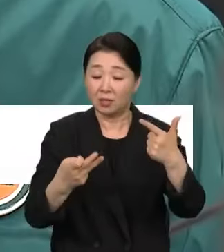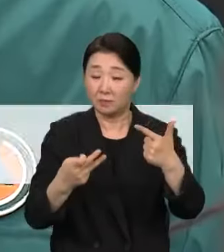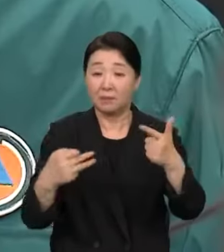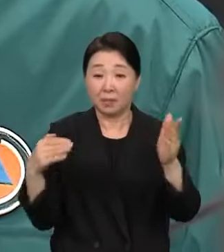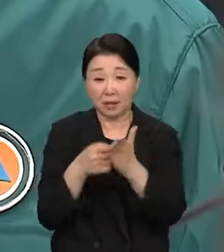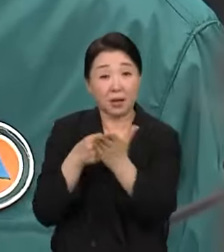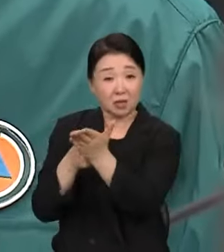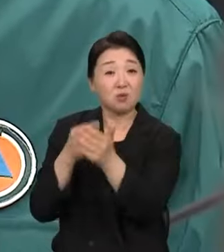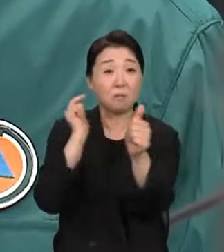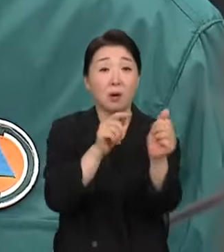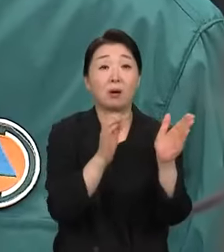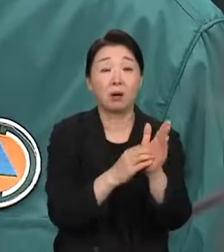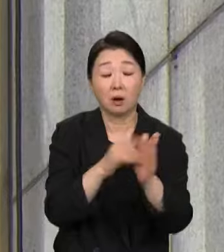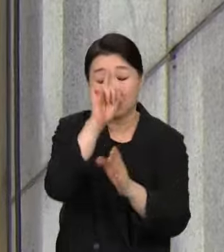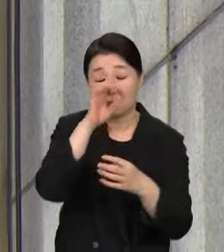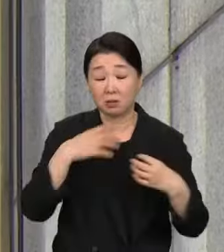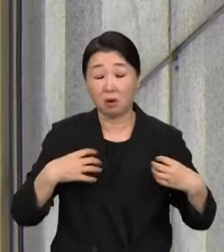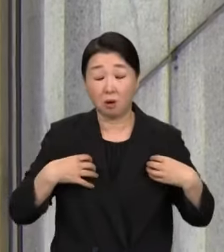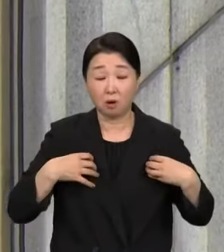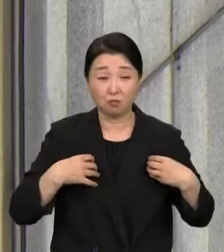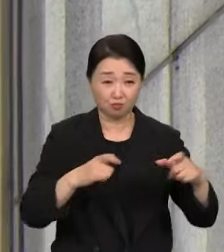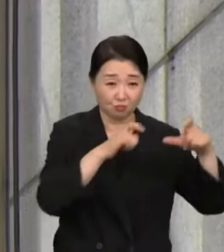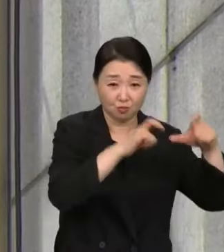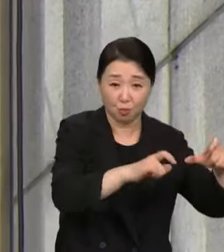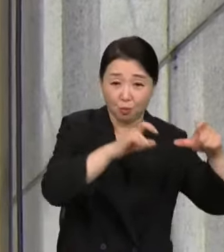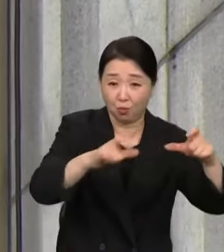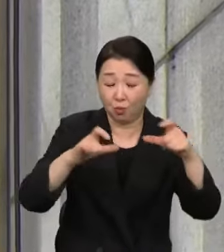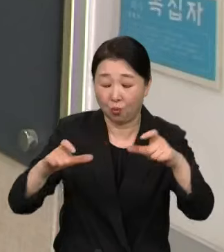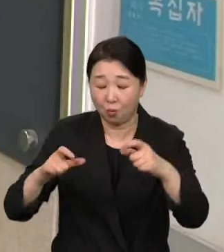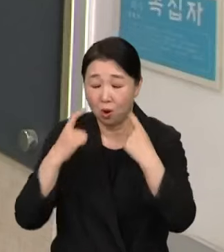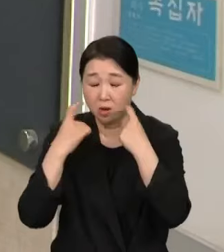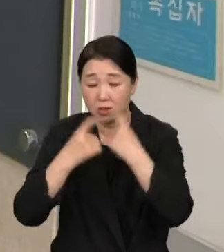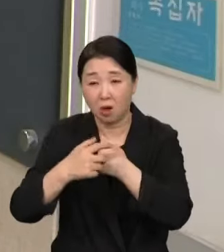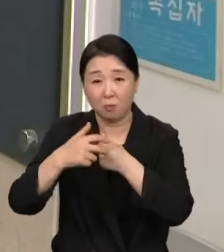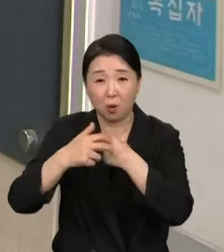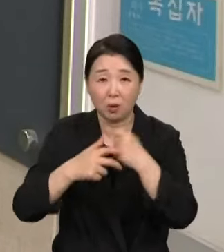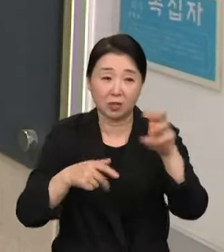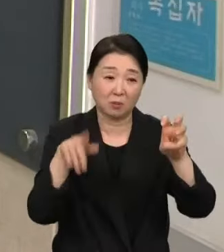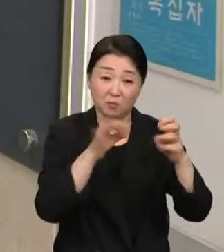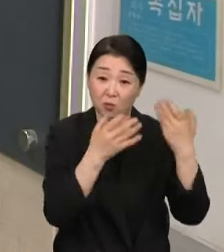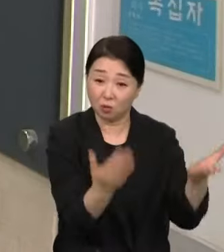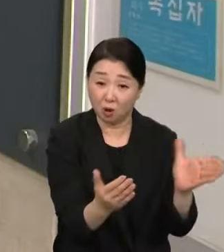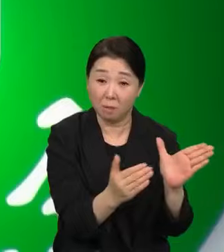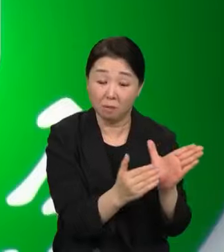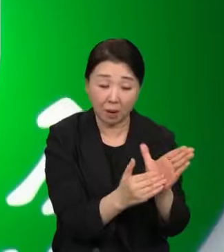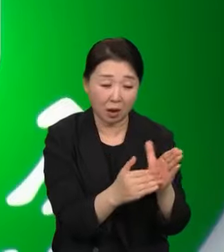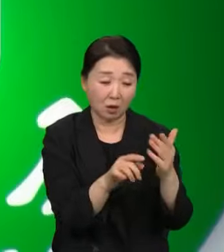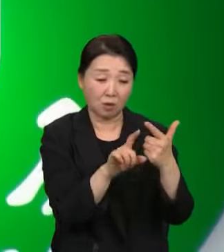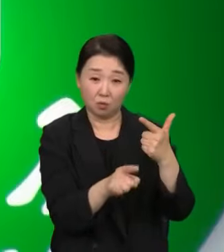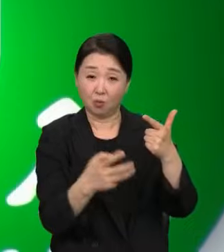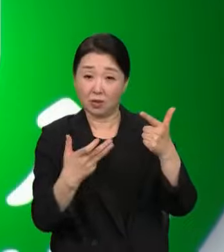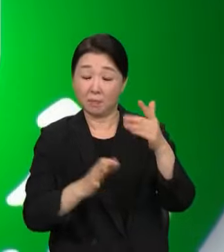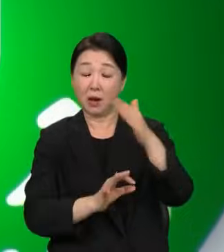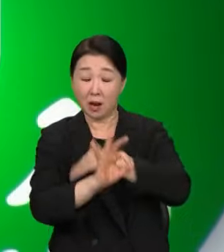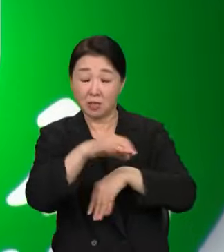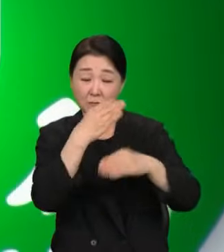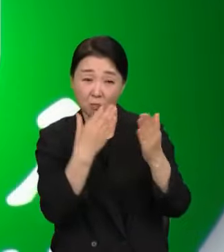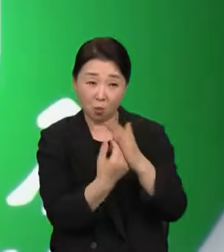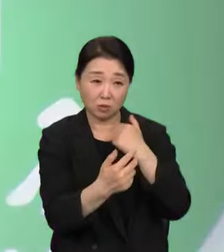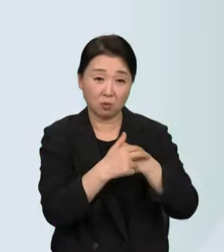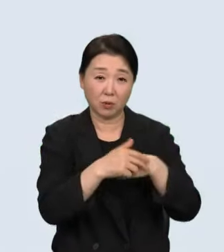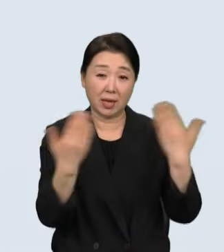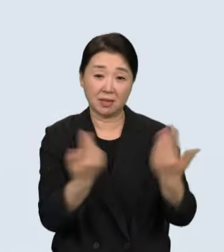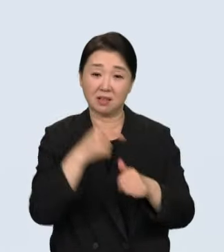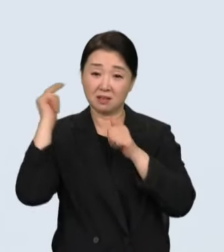명령했습니다. 정부는 시군별로 개원이들이 30% 이상 쉬는 걸로 파악되면 18일 아침 모든 의원에 업무